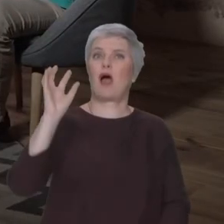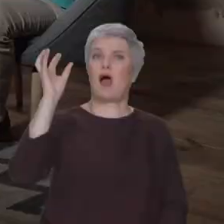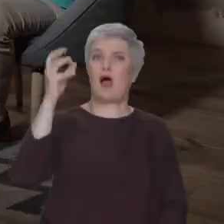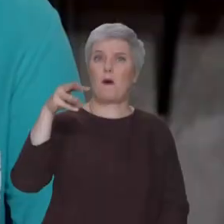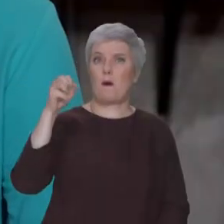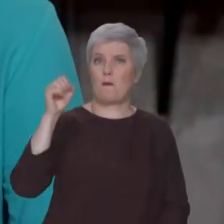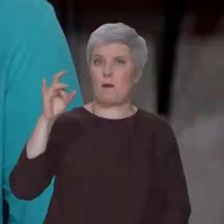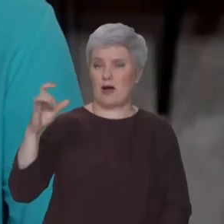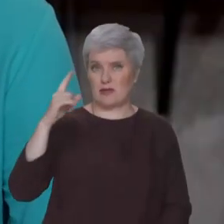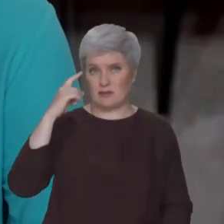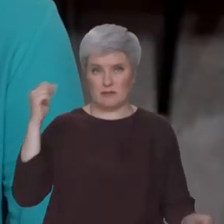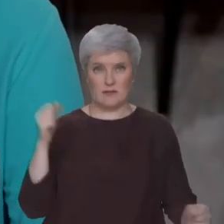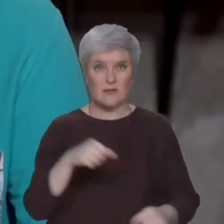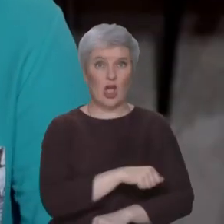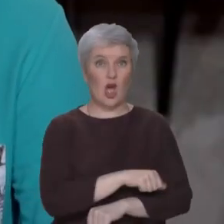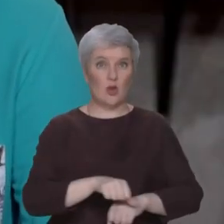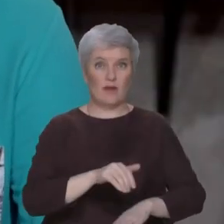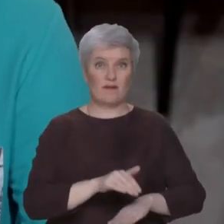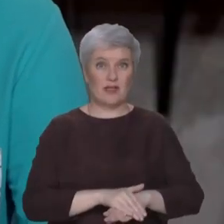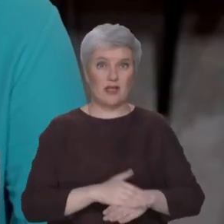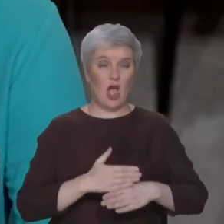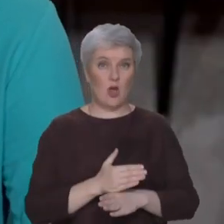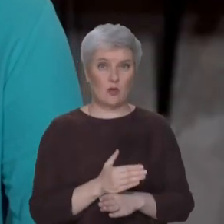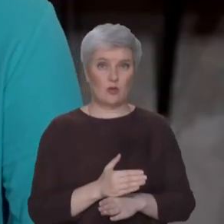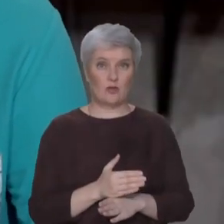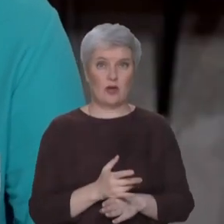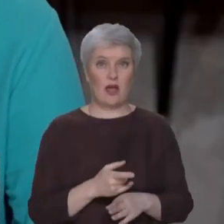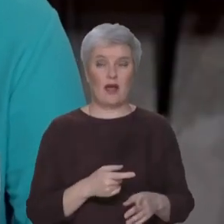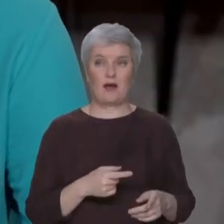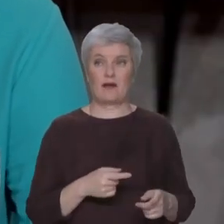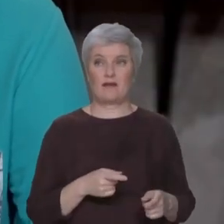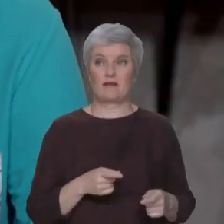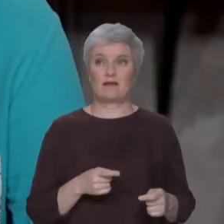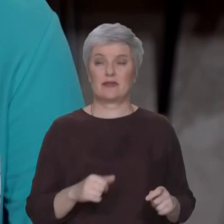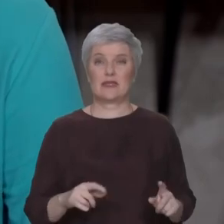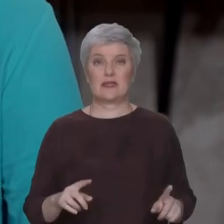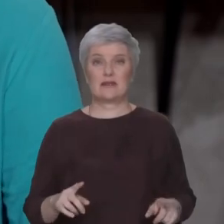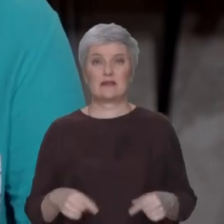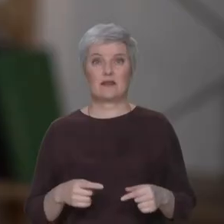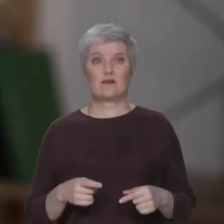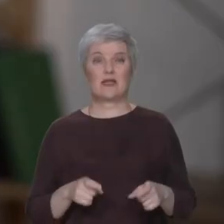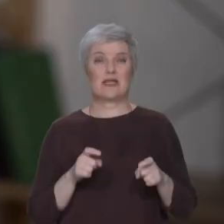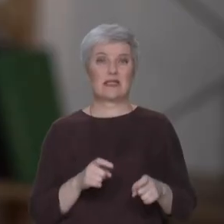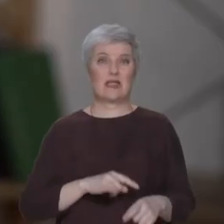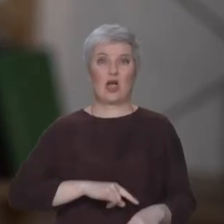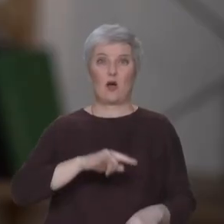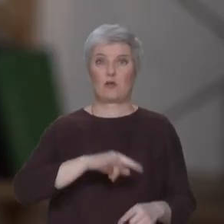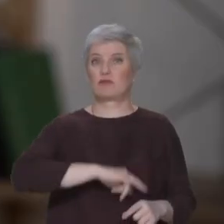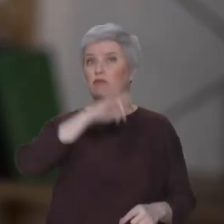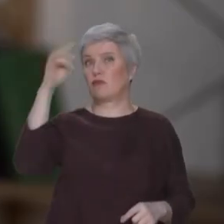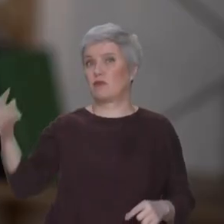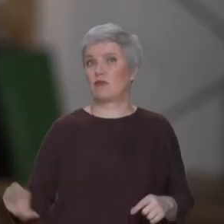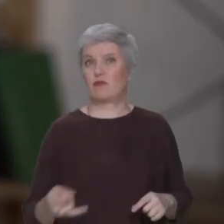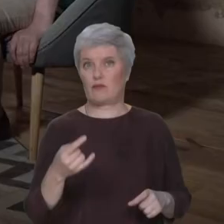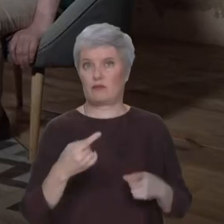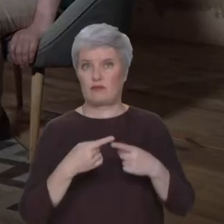маячнею, тому що кордони розрушені де-факто. Ви сідаєте, купуєте квиток, і через 18 годин ви в Аргентині. і почати